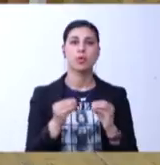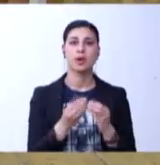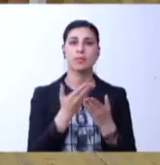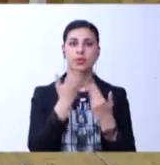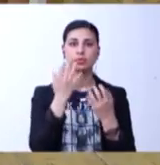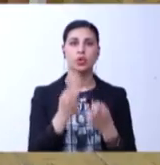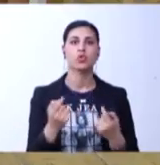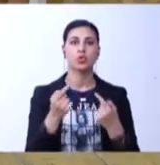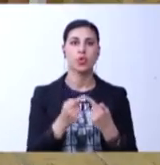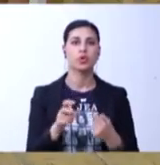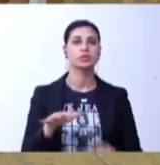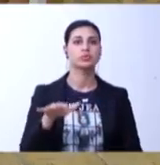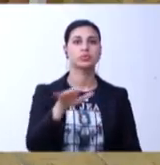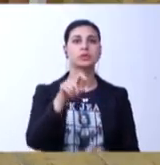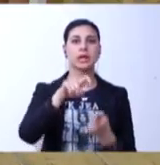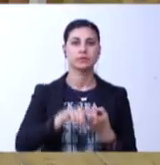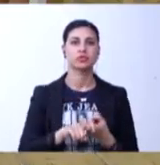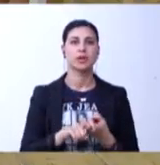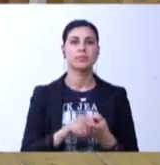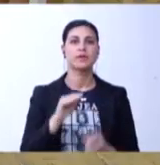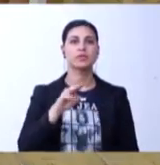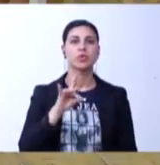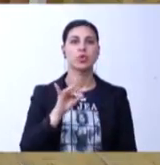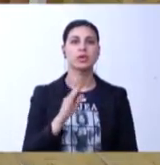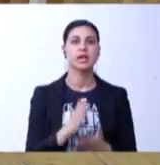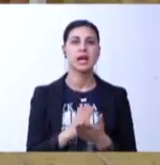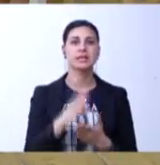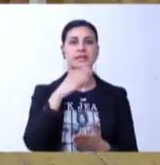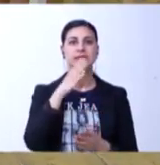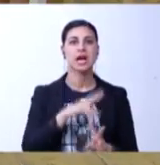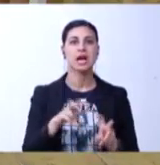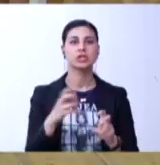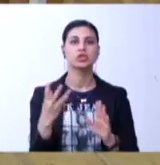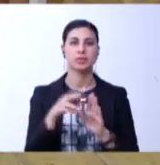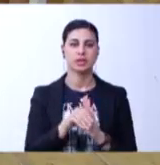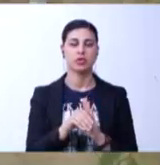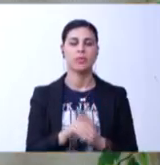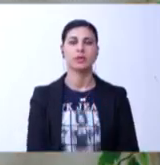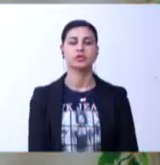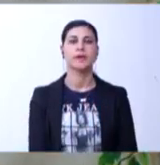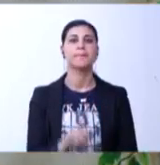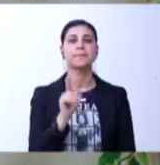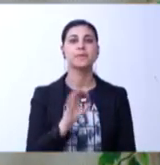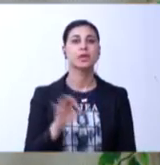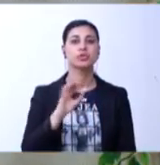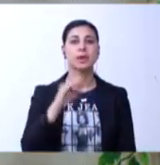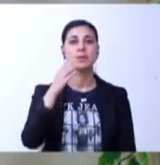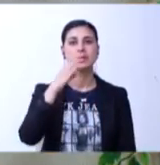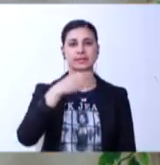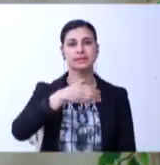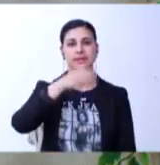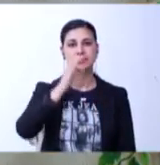არის კონკრეტულ გეოგრაფიულ ზონასთან დაკავშირებით, ფტორი არის წყლის სასმელი, წყლის შემადგენლობაში. რაც შეეხება